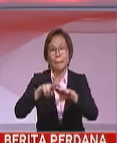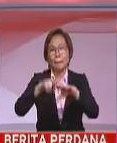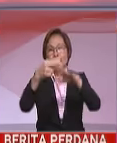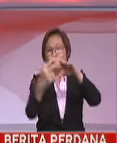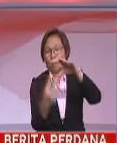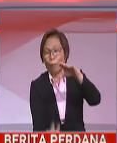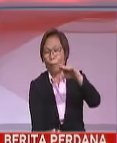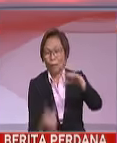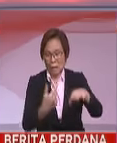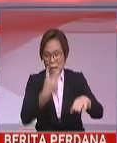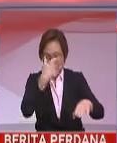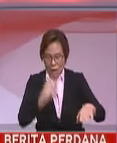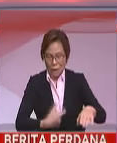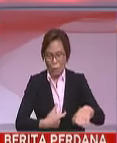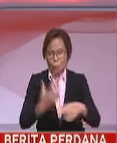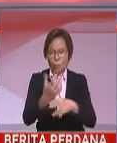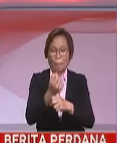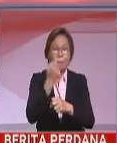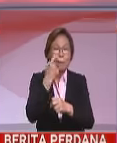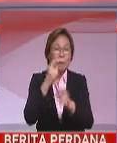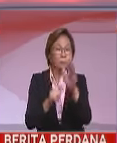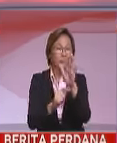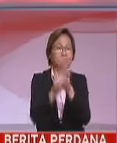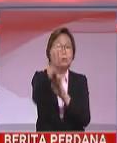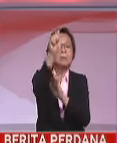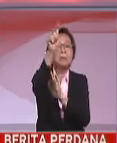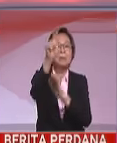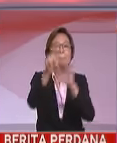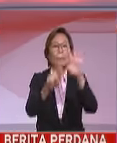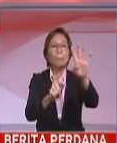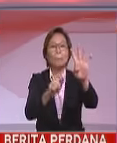individu apabila meraih markah tertinggi iaitu